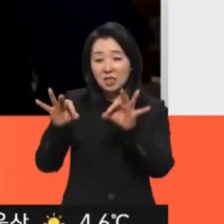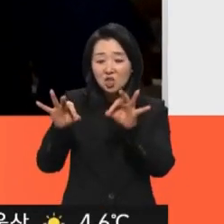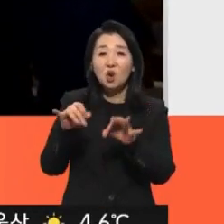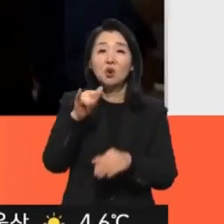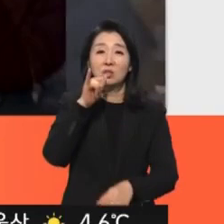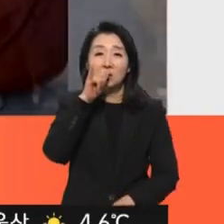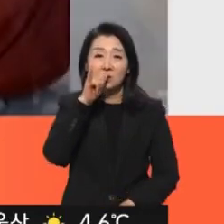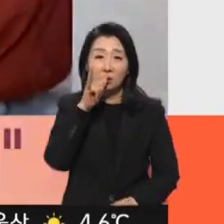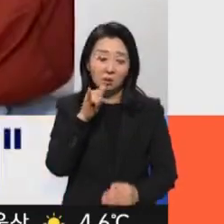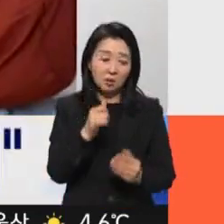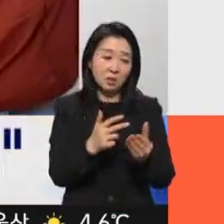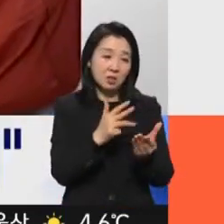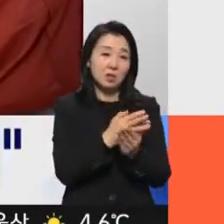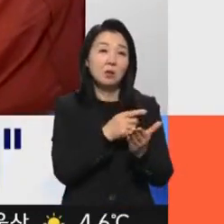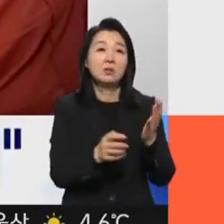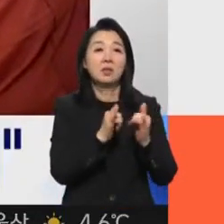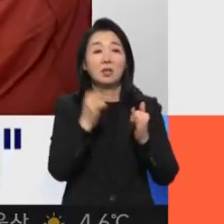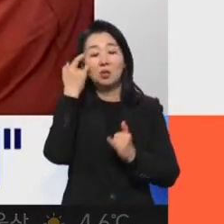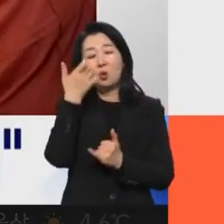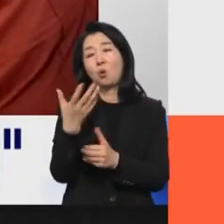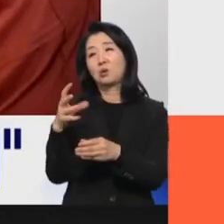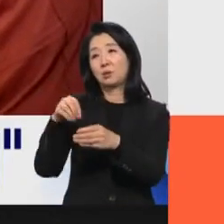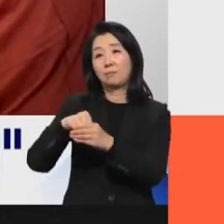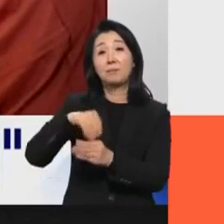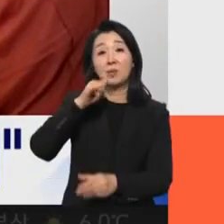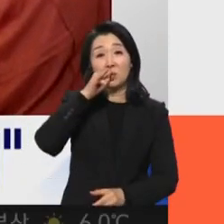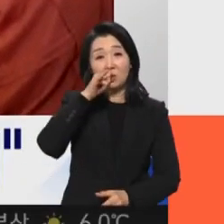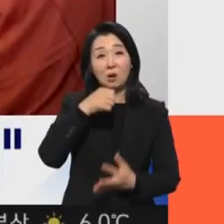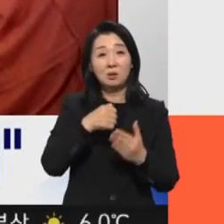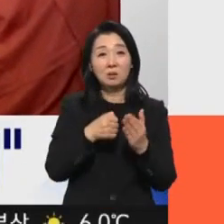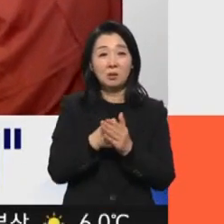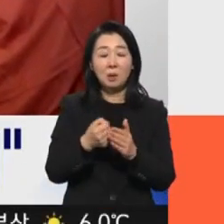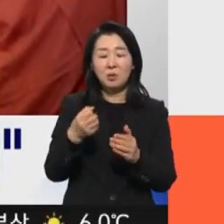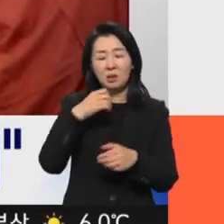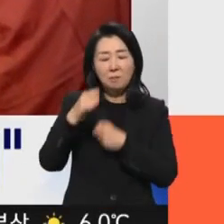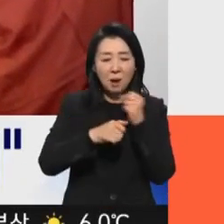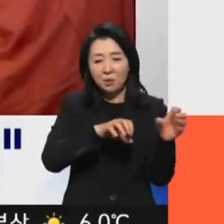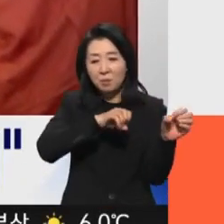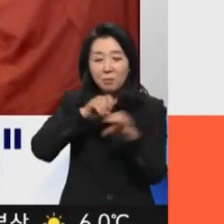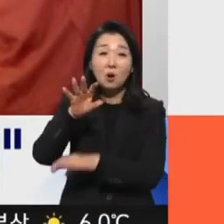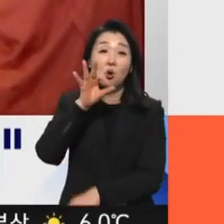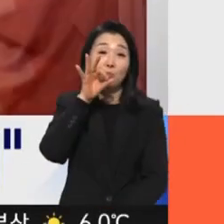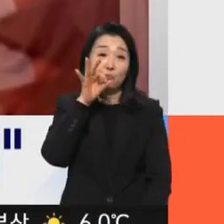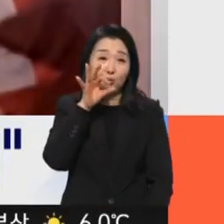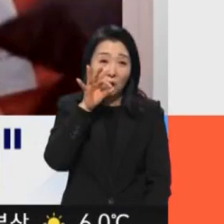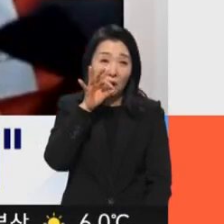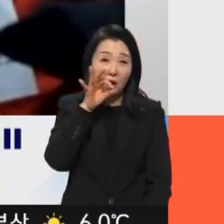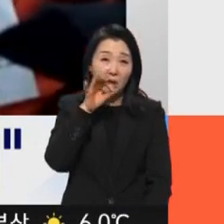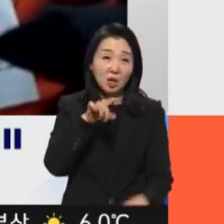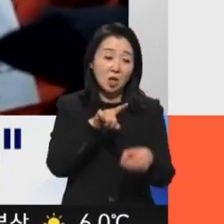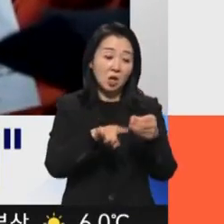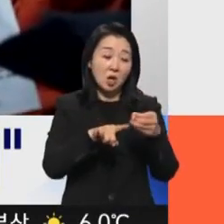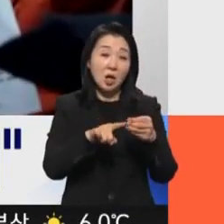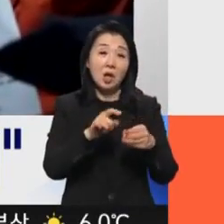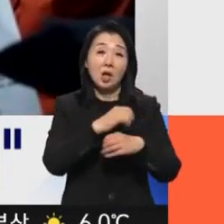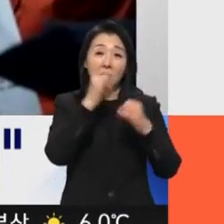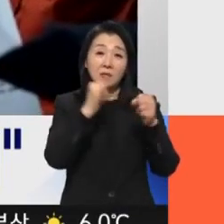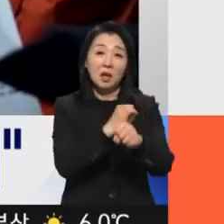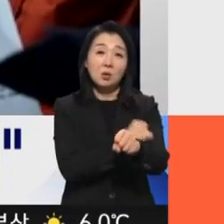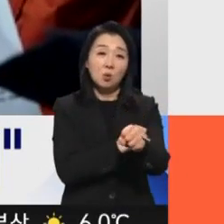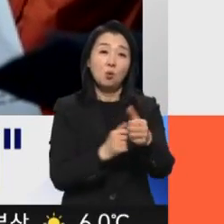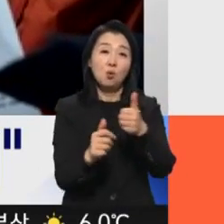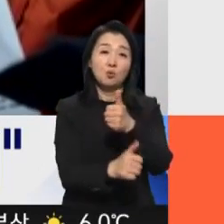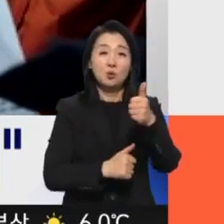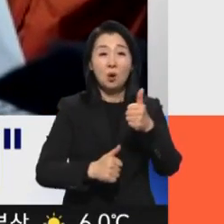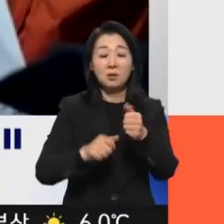이태원에서 희생된 모든 분의 영혼이 묻어 있는 듯해서 함부로 처리할 수 없었다면서 조계종 사회노동위원회 스님들의